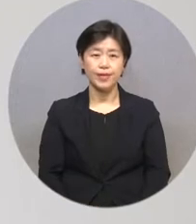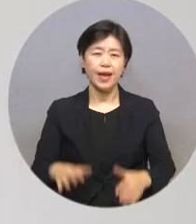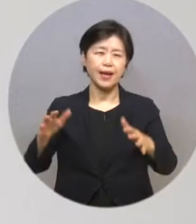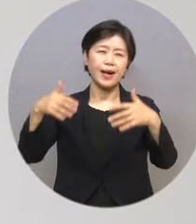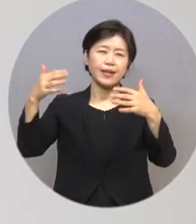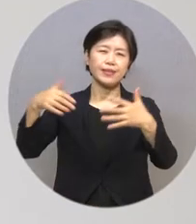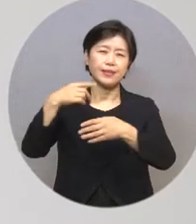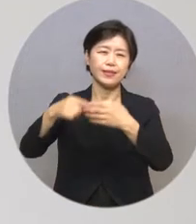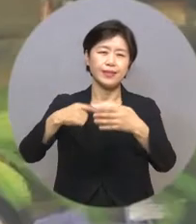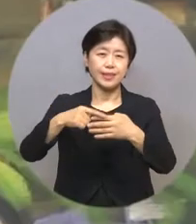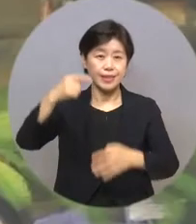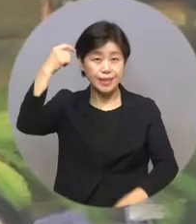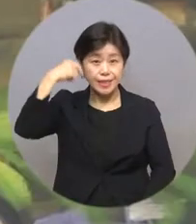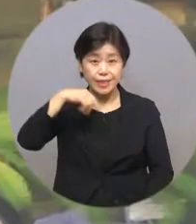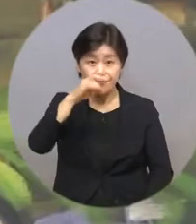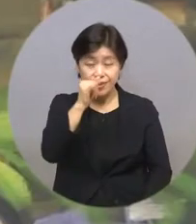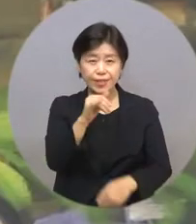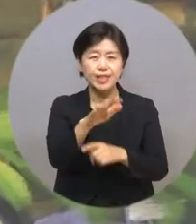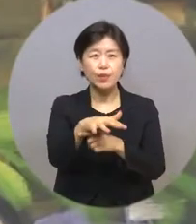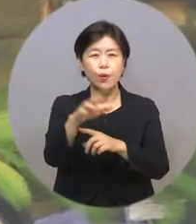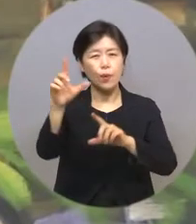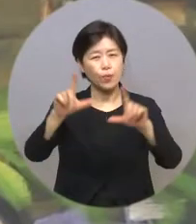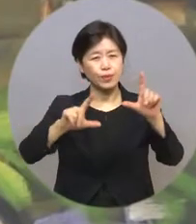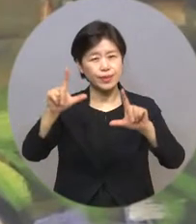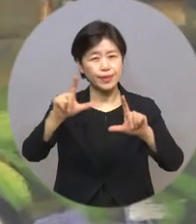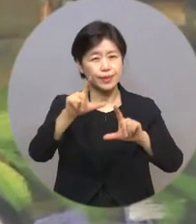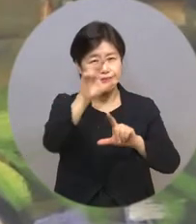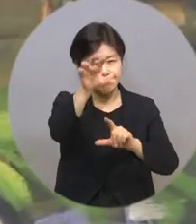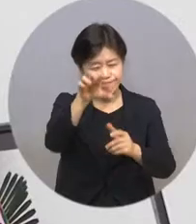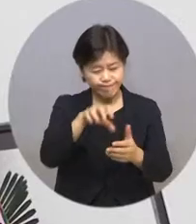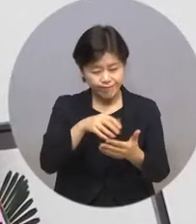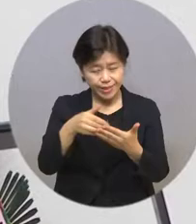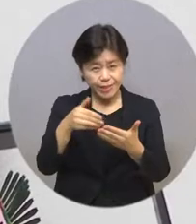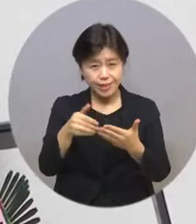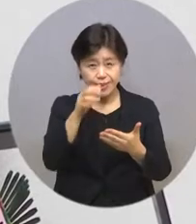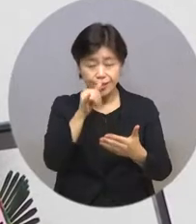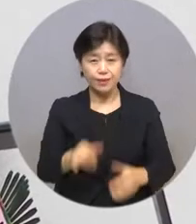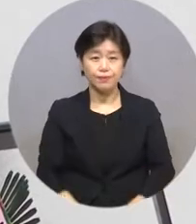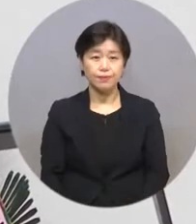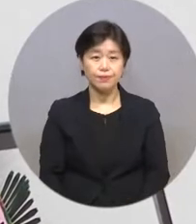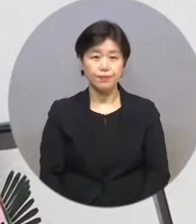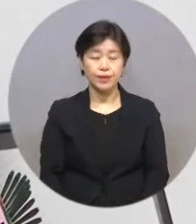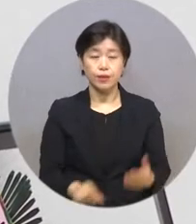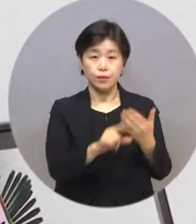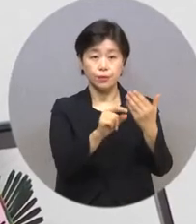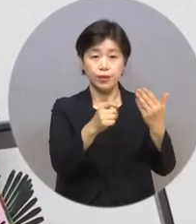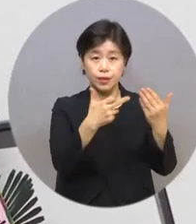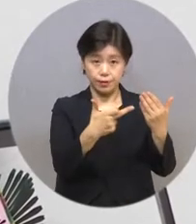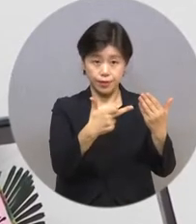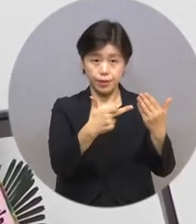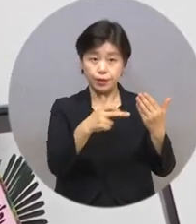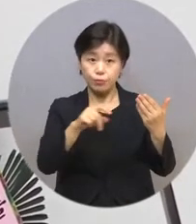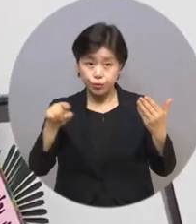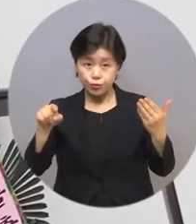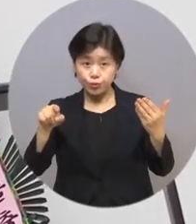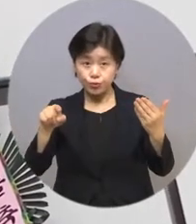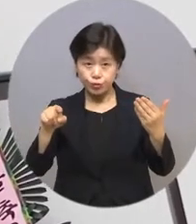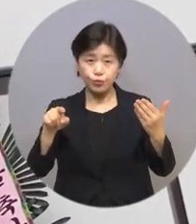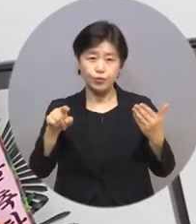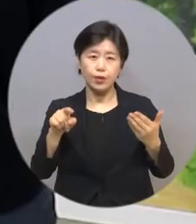향기를 물씬 느낄 수 있는 시골의 모습은 정겹기만 합니다 지난 17일부터 광양 아트공간